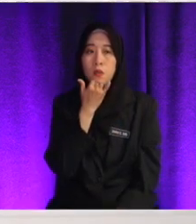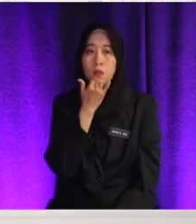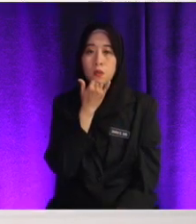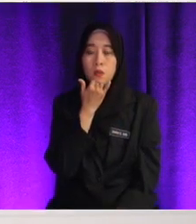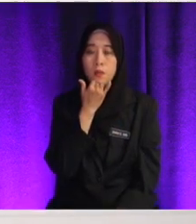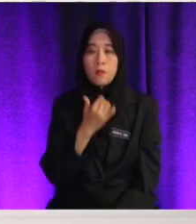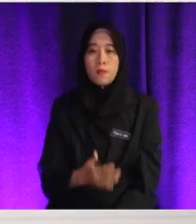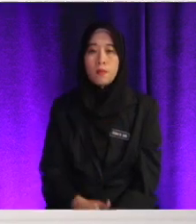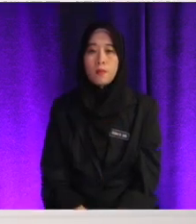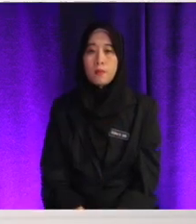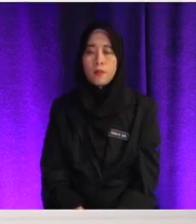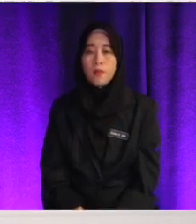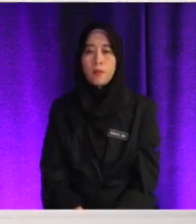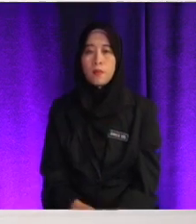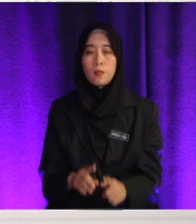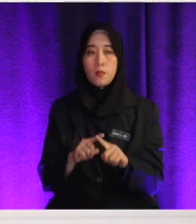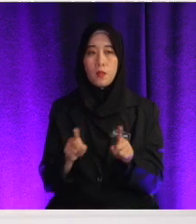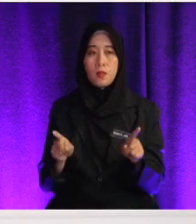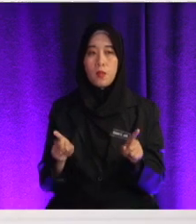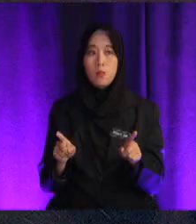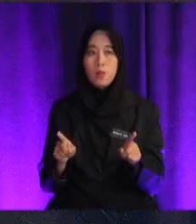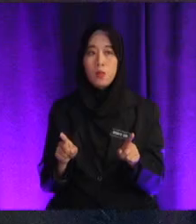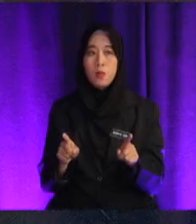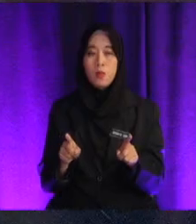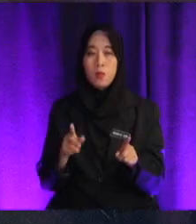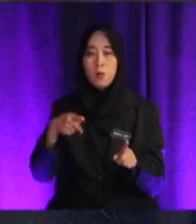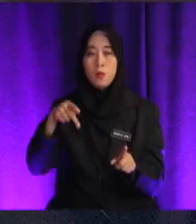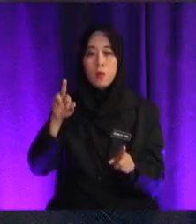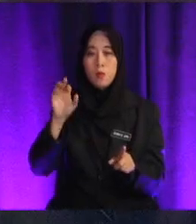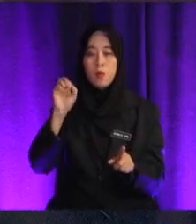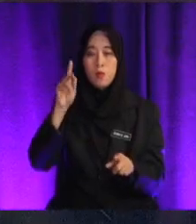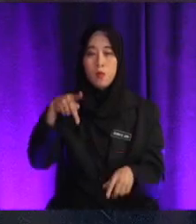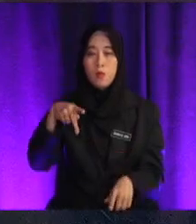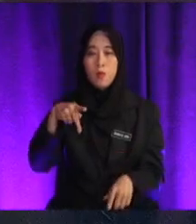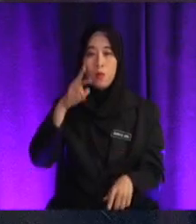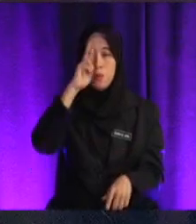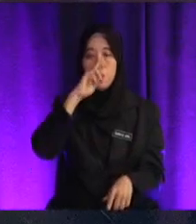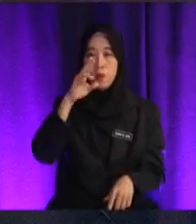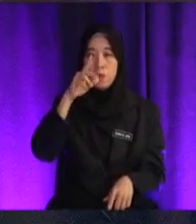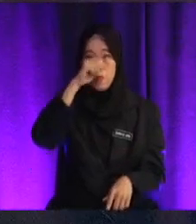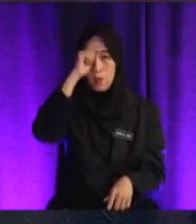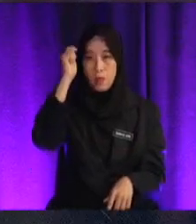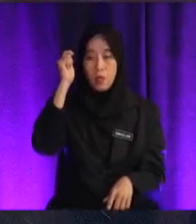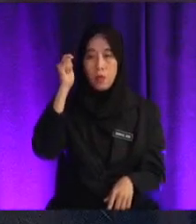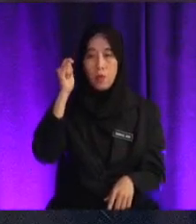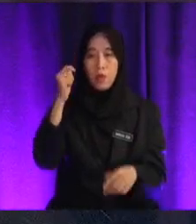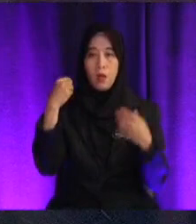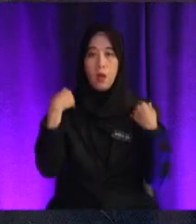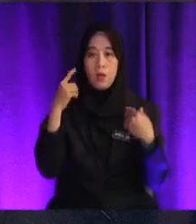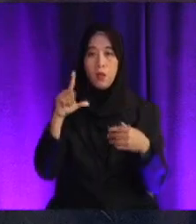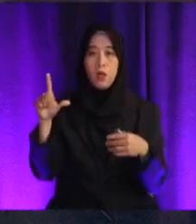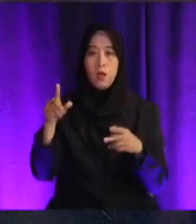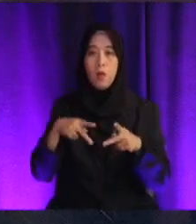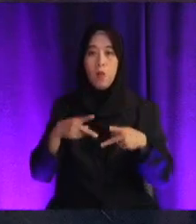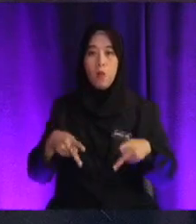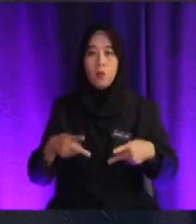Salah juga, cikgu. Salah. Tapi sebenarnya prop merah pada terminal positif dan prop hitam pada terminal negatif ni sebenarnya adalah prosedur